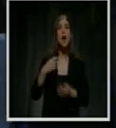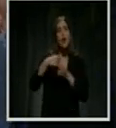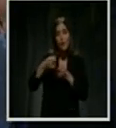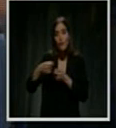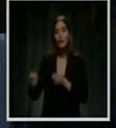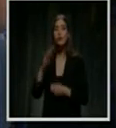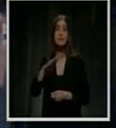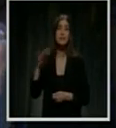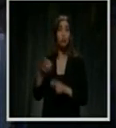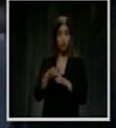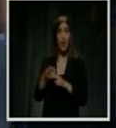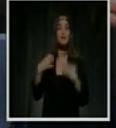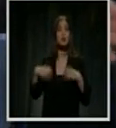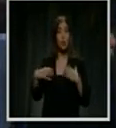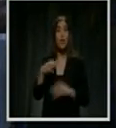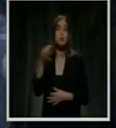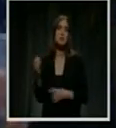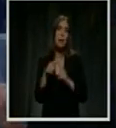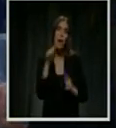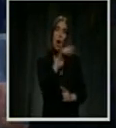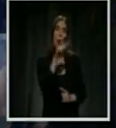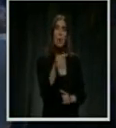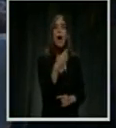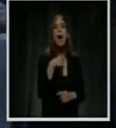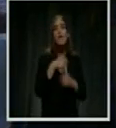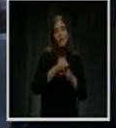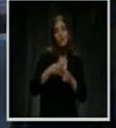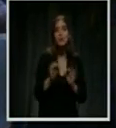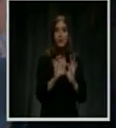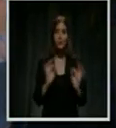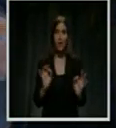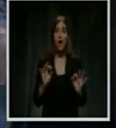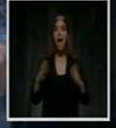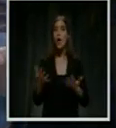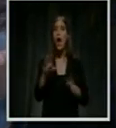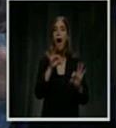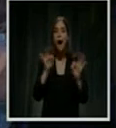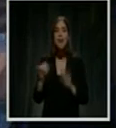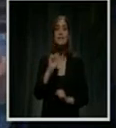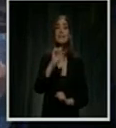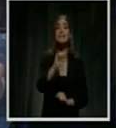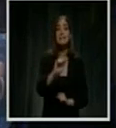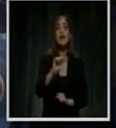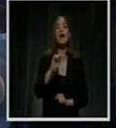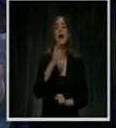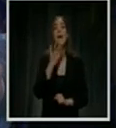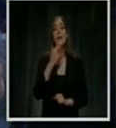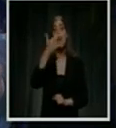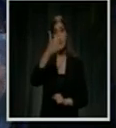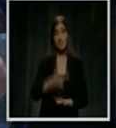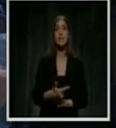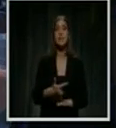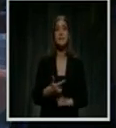l-investiment baqa' ma sarx. Aw allura l-għażla tiegħek nhar is-Sibt hija propju din. Hija bejn min jgħid ħafna u ma